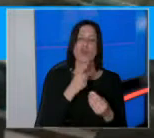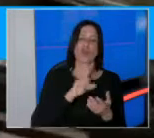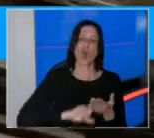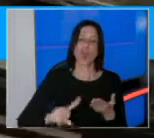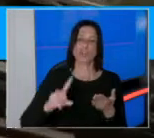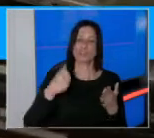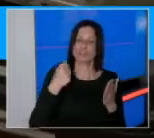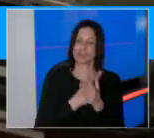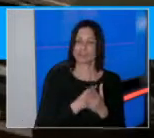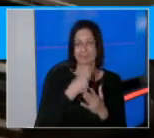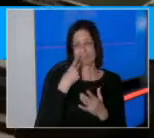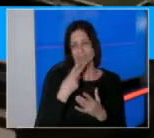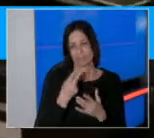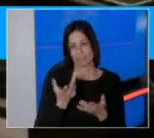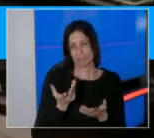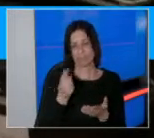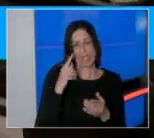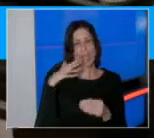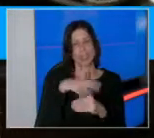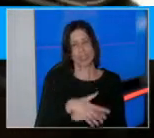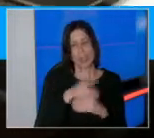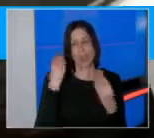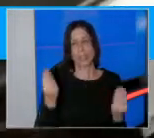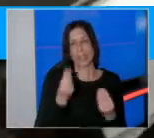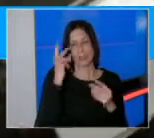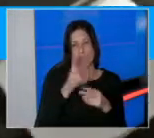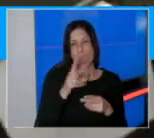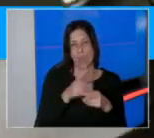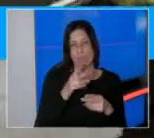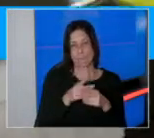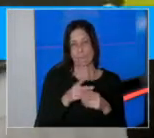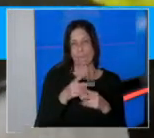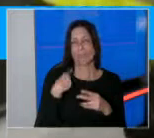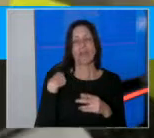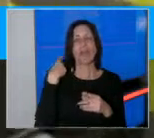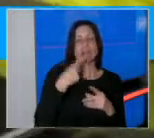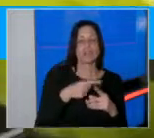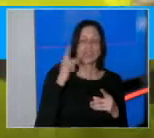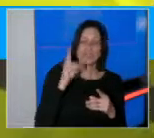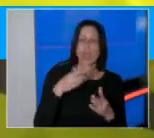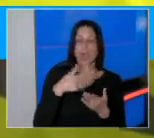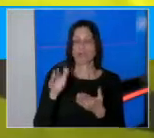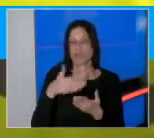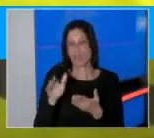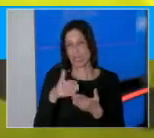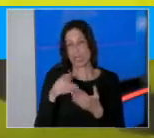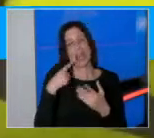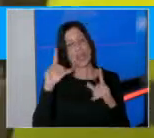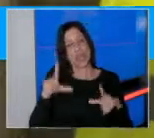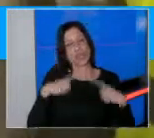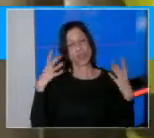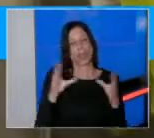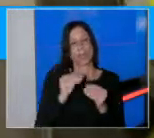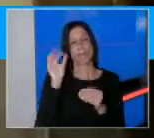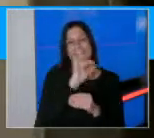ממש לידי ביטוי מבחינת האפקט שלהם על כמות החולים. ועד אז צריך להמשיך, אני אומר, לחיות עם